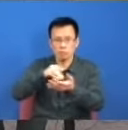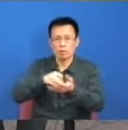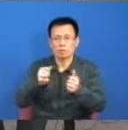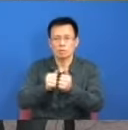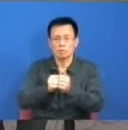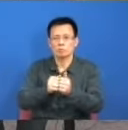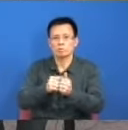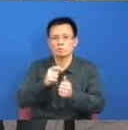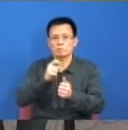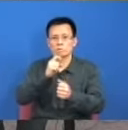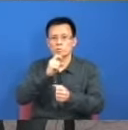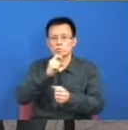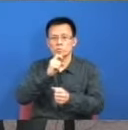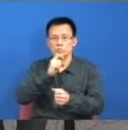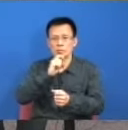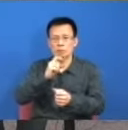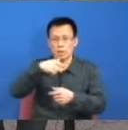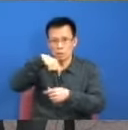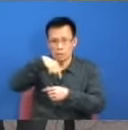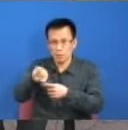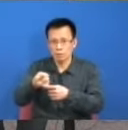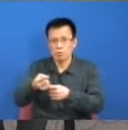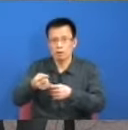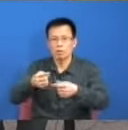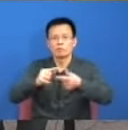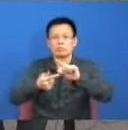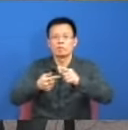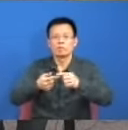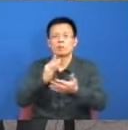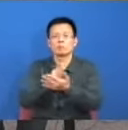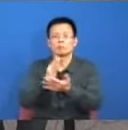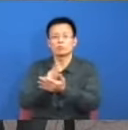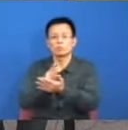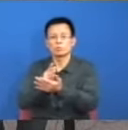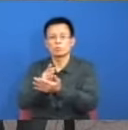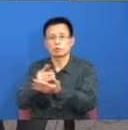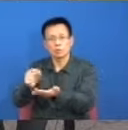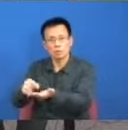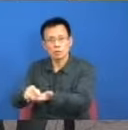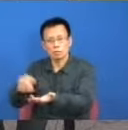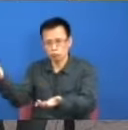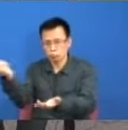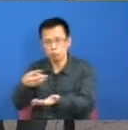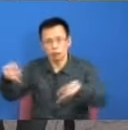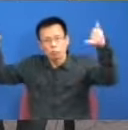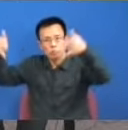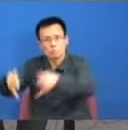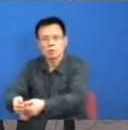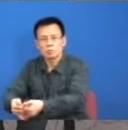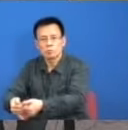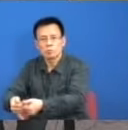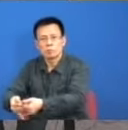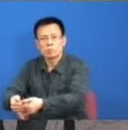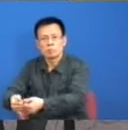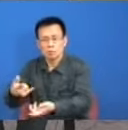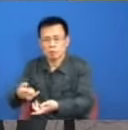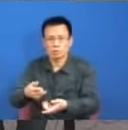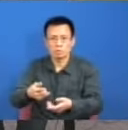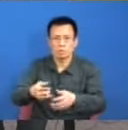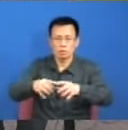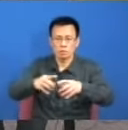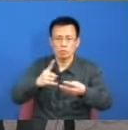係一個係方法係選擇一個唔同嘅地點再集結， 係咪呢個意思？即係作為主辦嘅，係你冇法